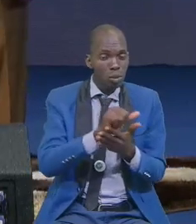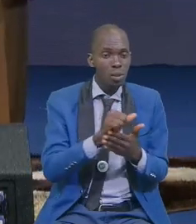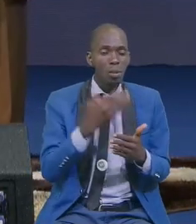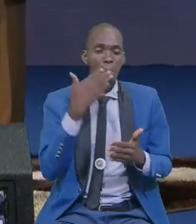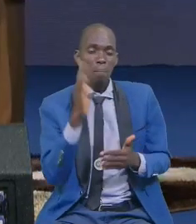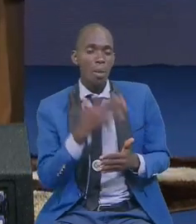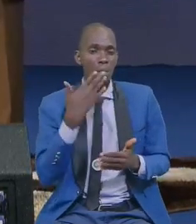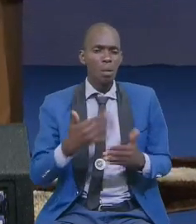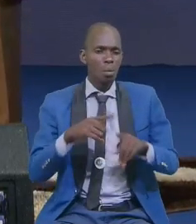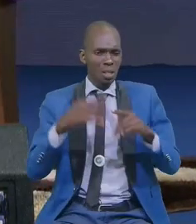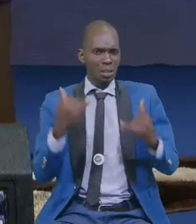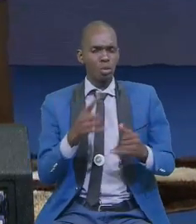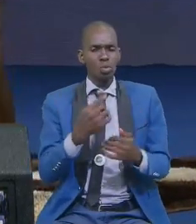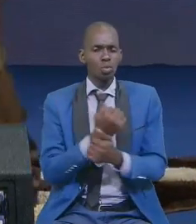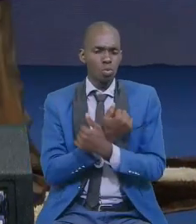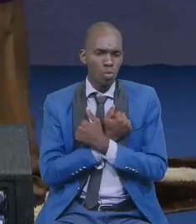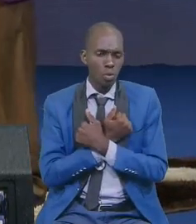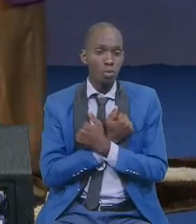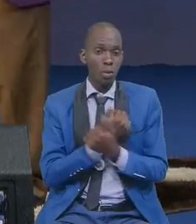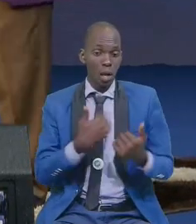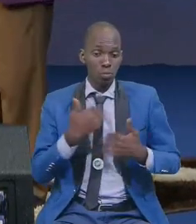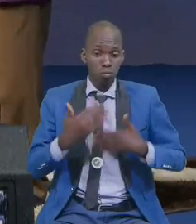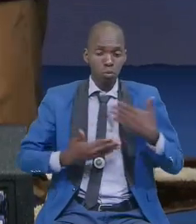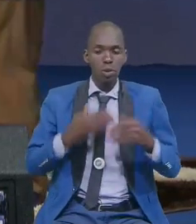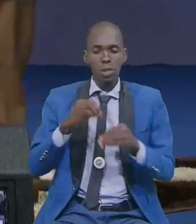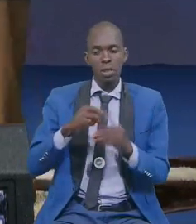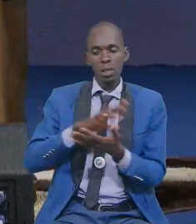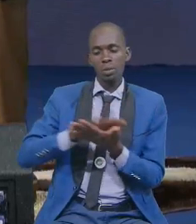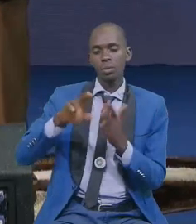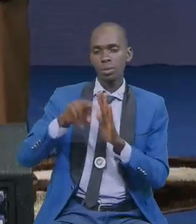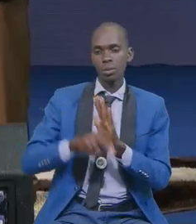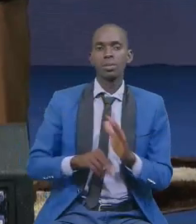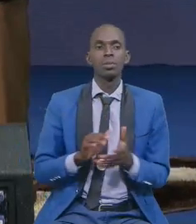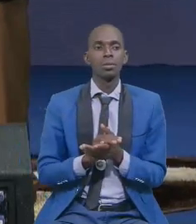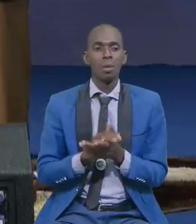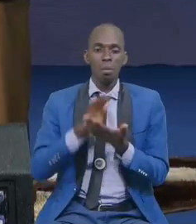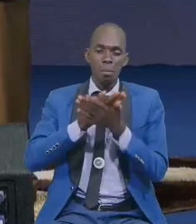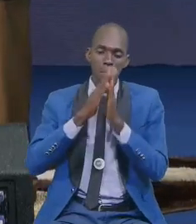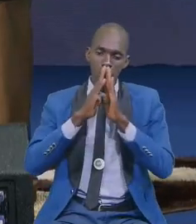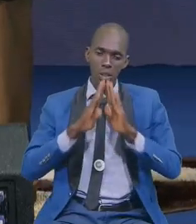Tu trouvais la joie dans l'adultère, maintenant tu trouves la joie dans la justice. La paix.